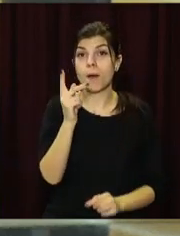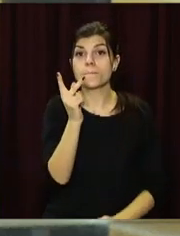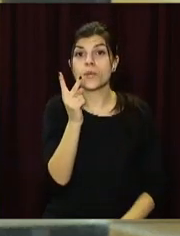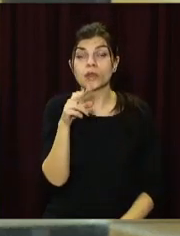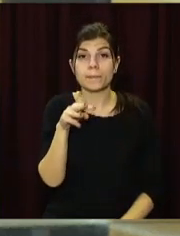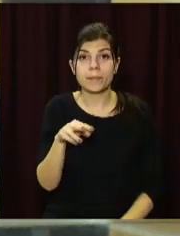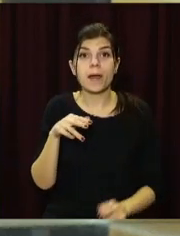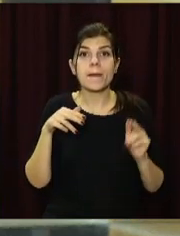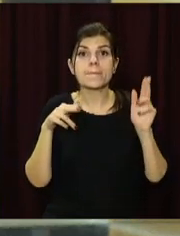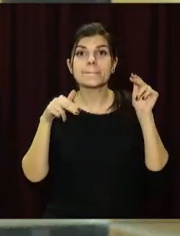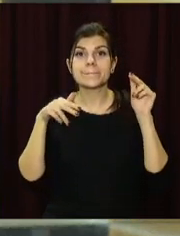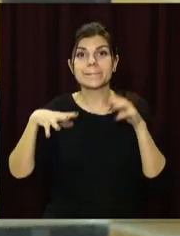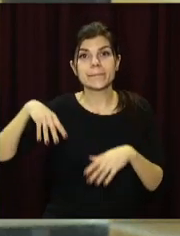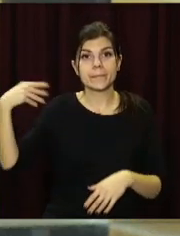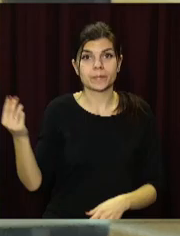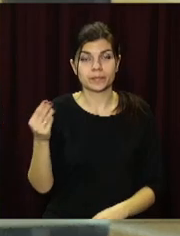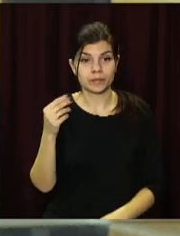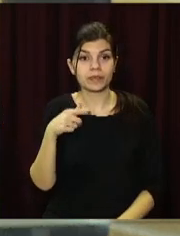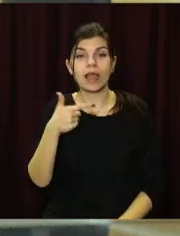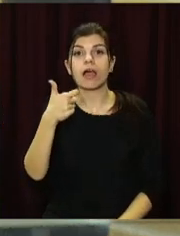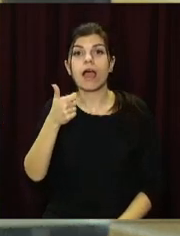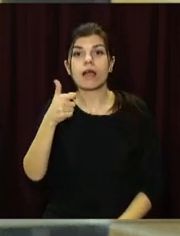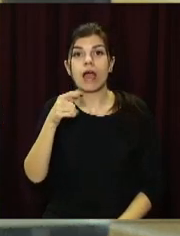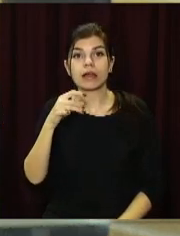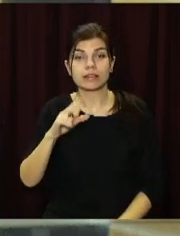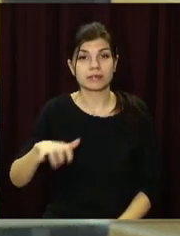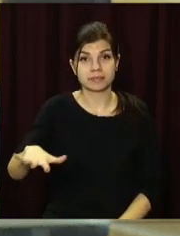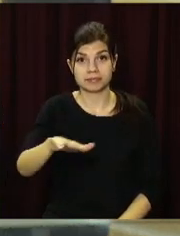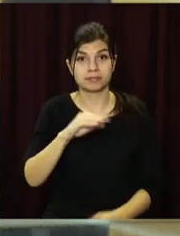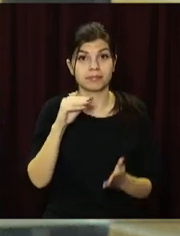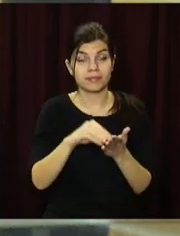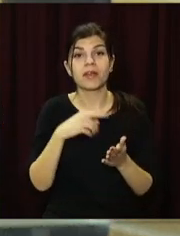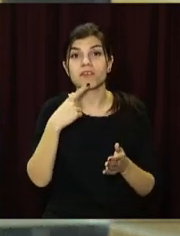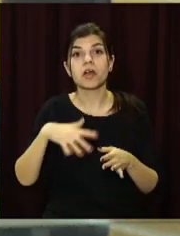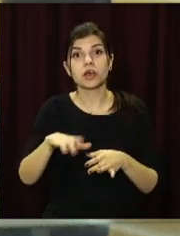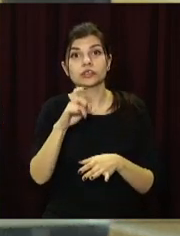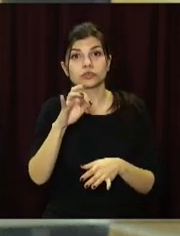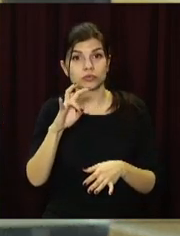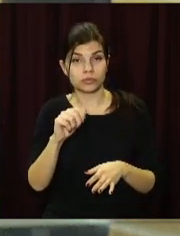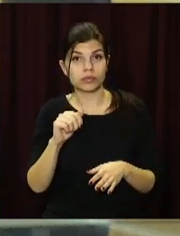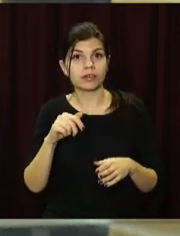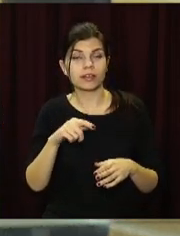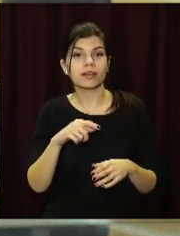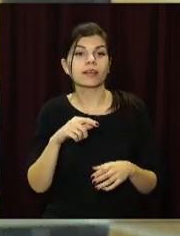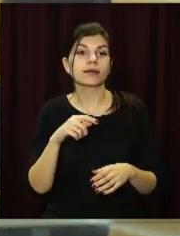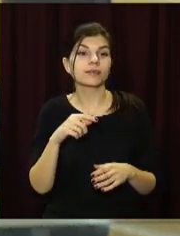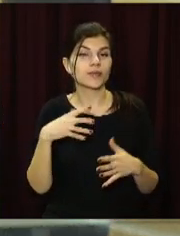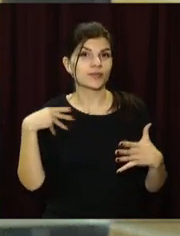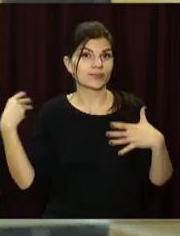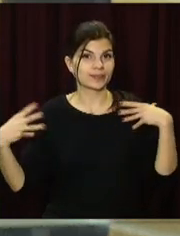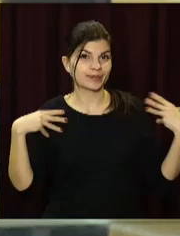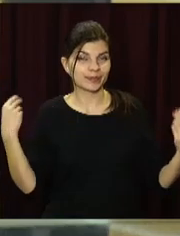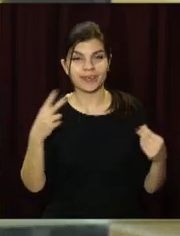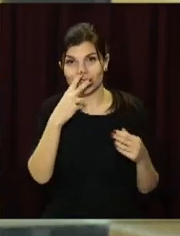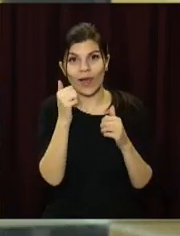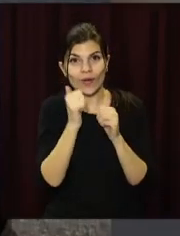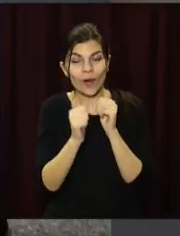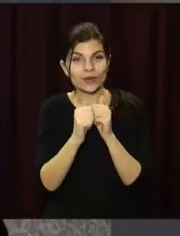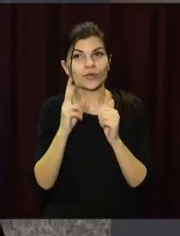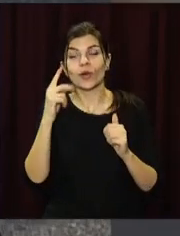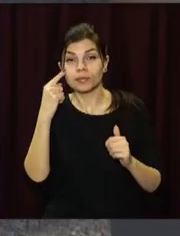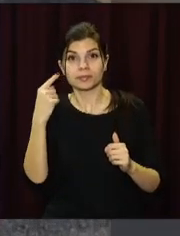конструкції встановлять у парку Гагаріна. Історично білки стали символом цієї зони відпочинку. Пухнасті звірятка зустрічаються практично кожному, хто